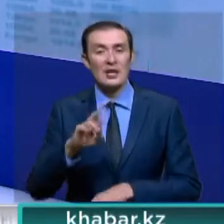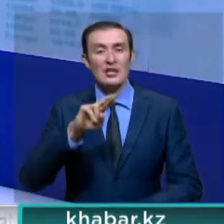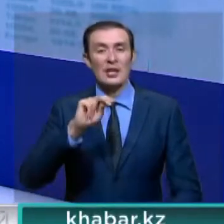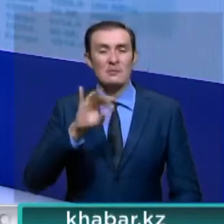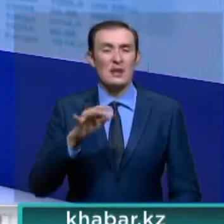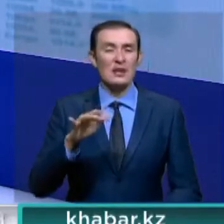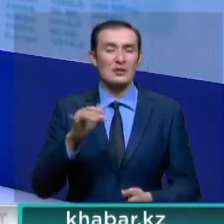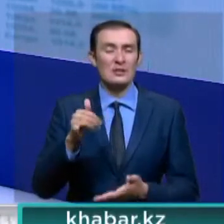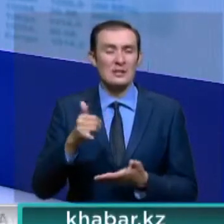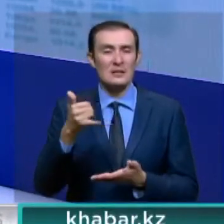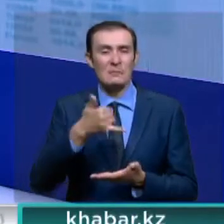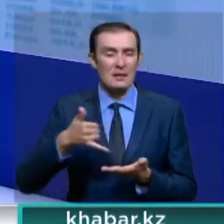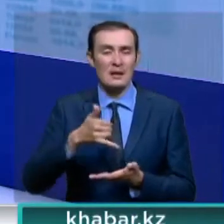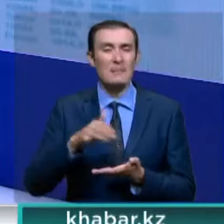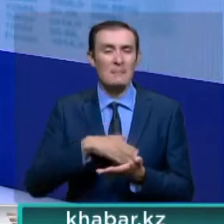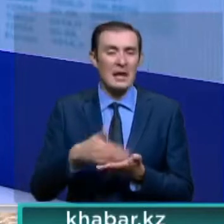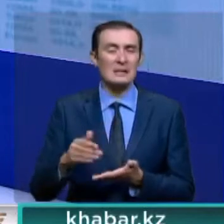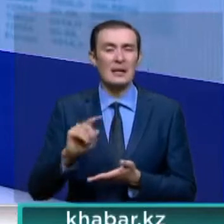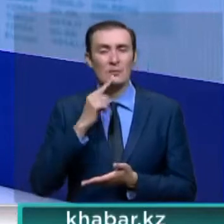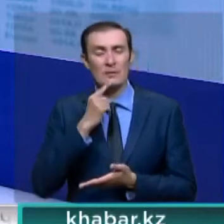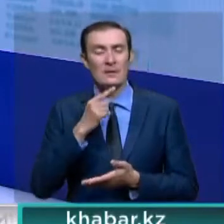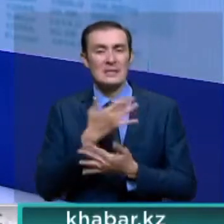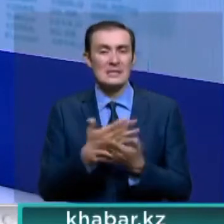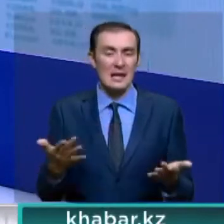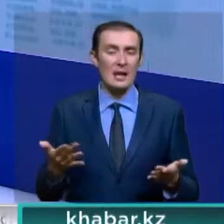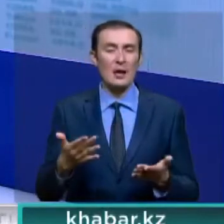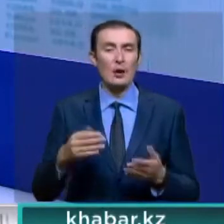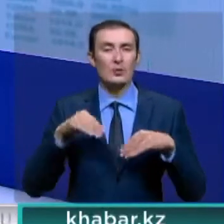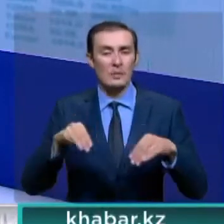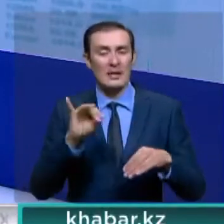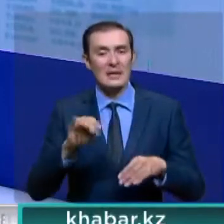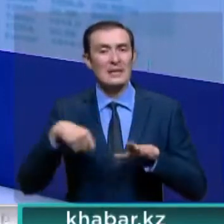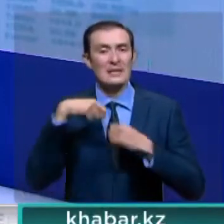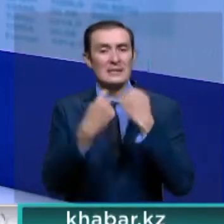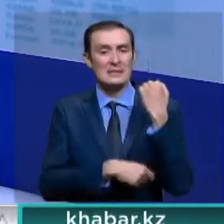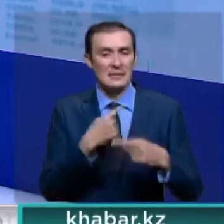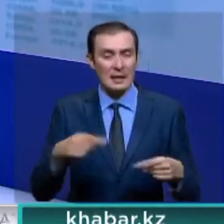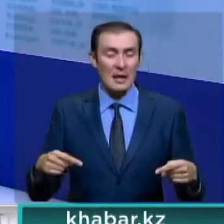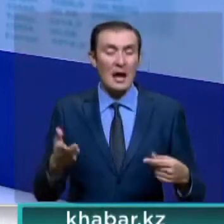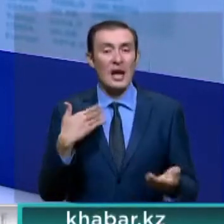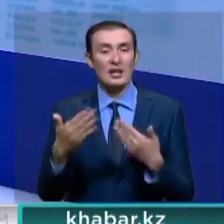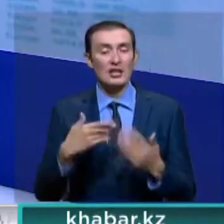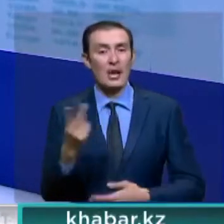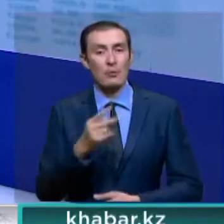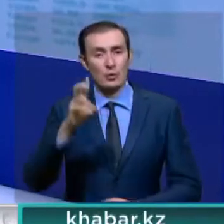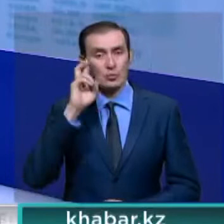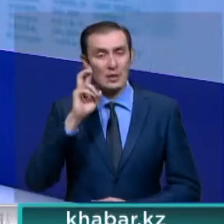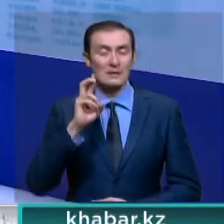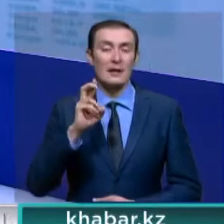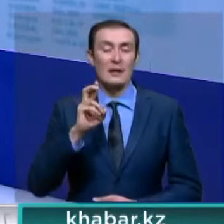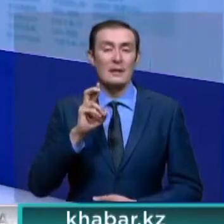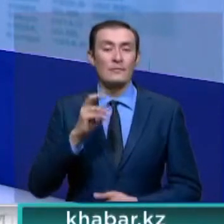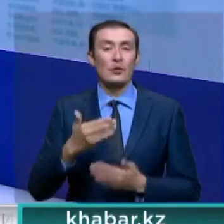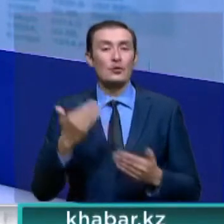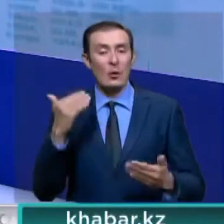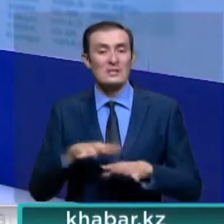жиры и масла, сахар, мучные кондитерские изделия, удобрения и текстиль. Отношения между двумя странами до